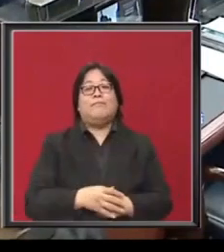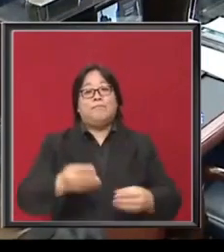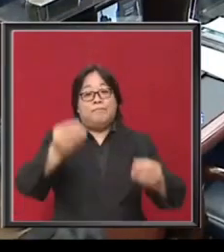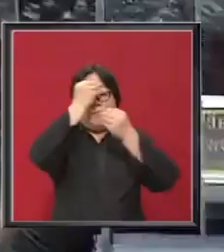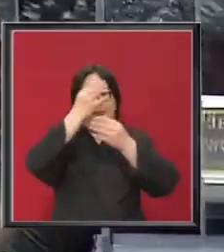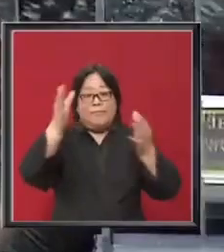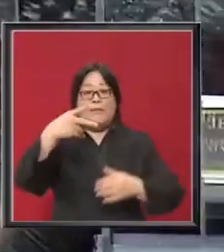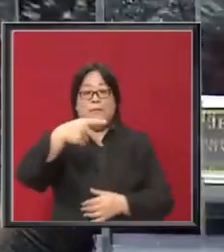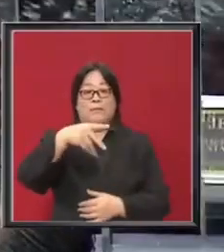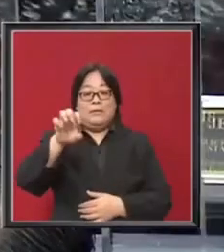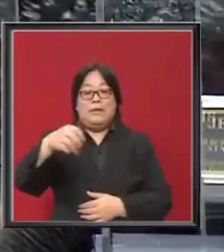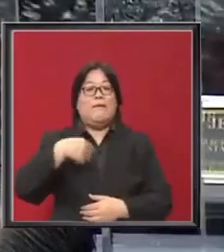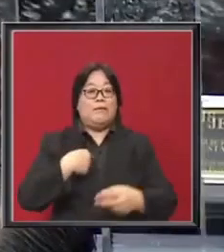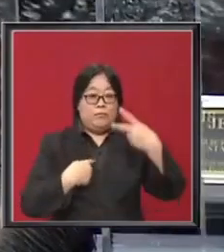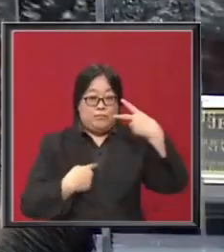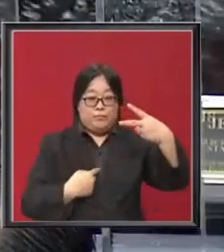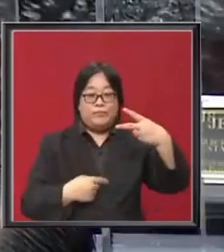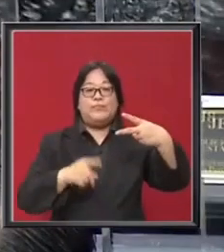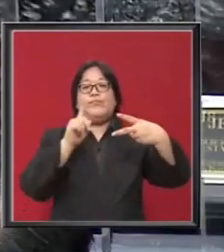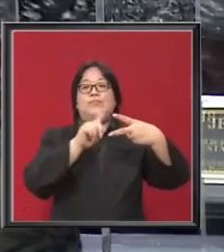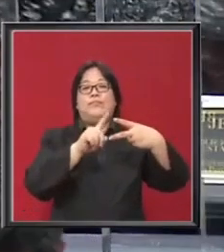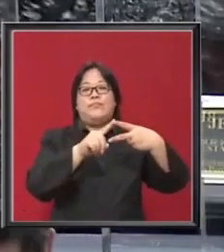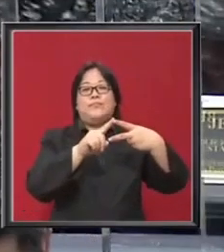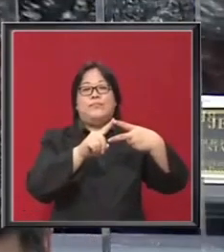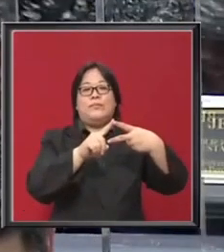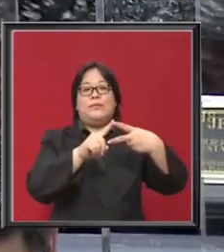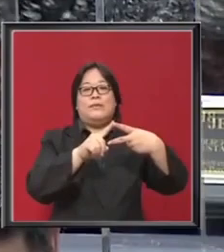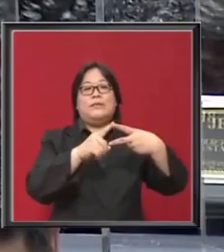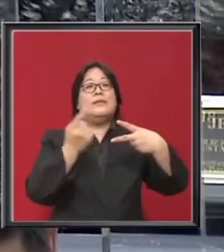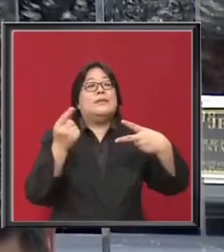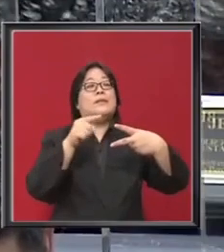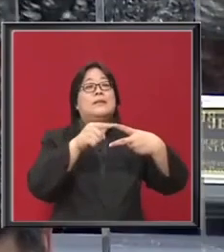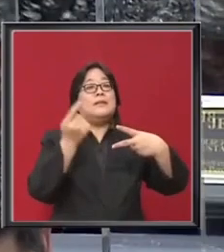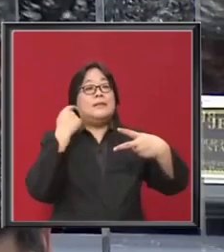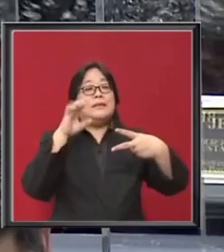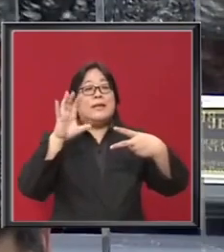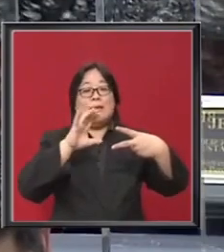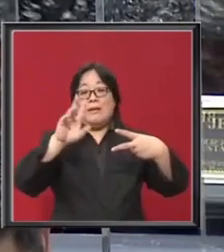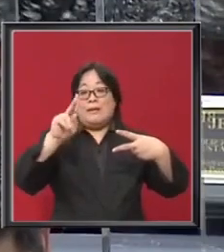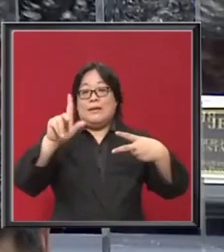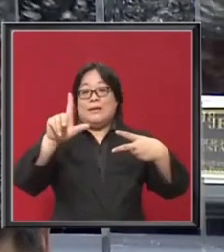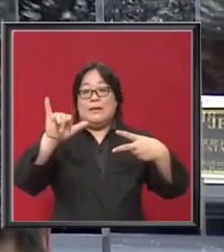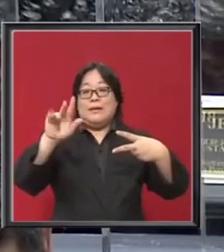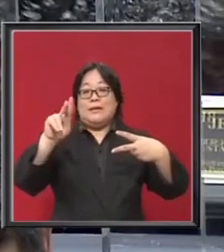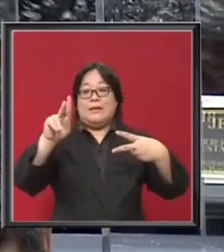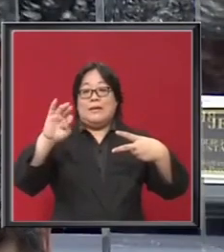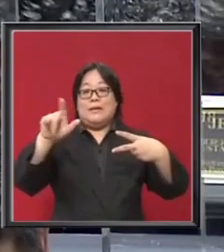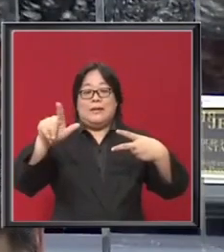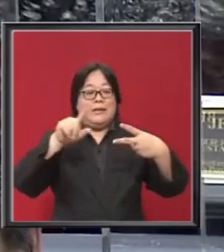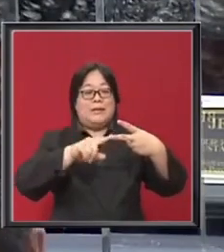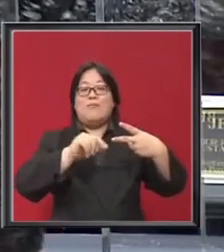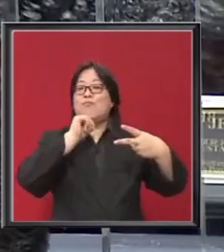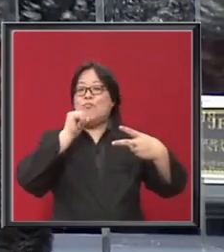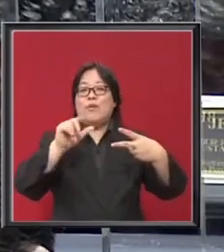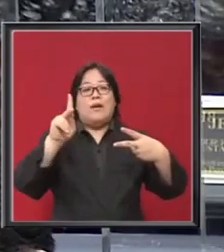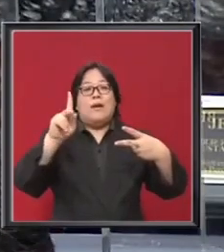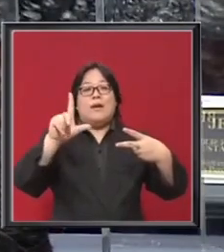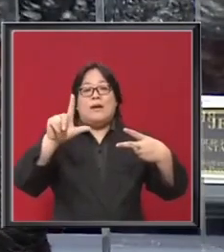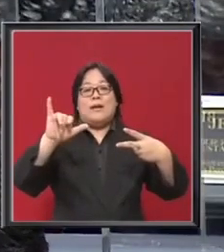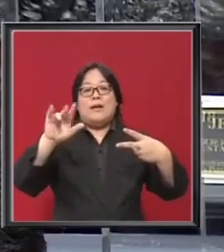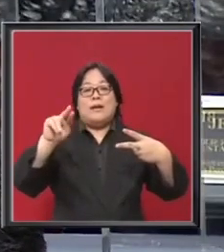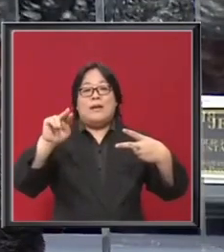malu Man bahwa pipi ini ada dua kategori 1 kategori yang kita ketik Kita sebagai clinical dan satu lagi yang bukan ke nikel